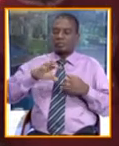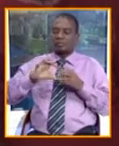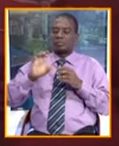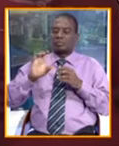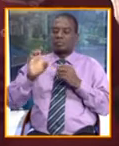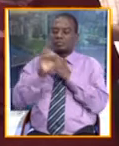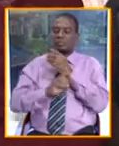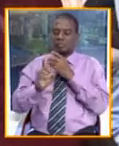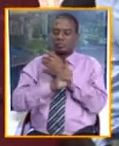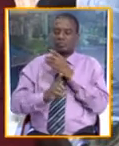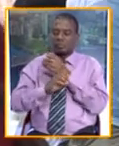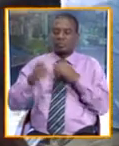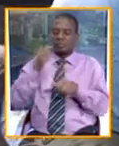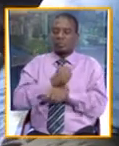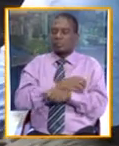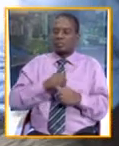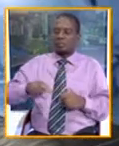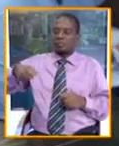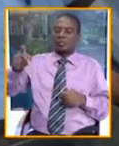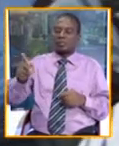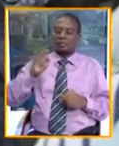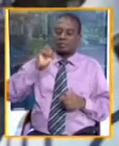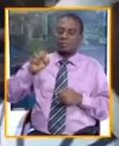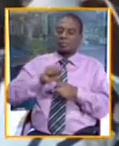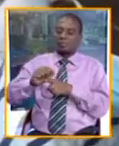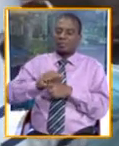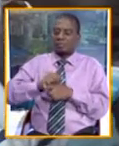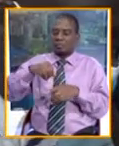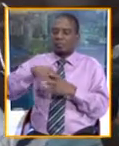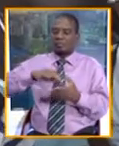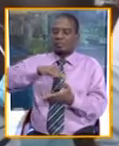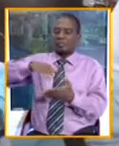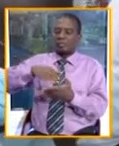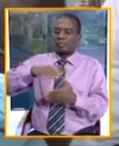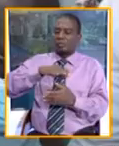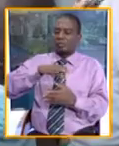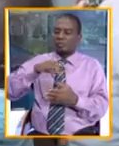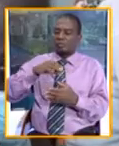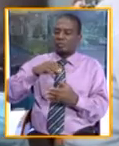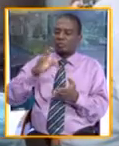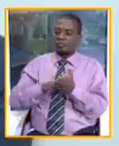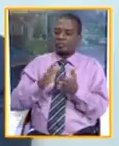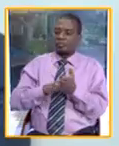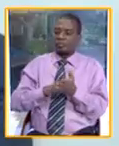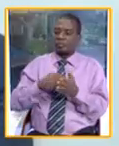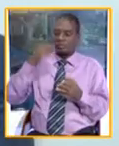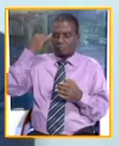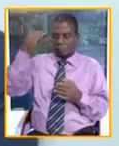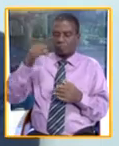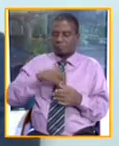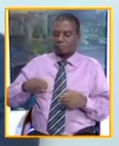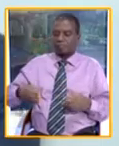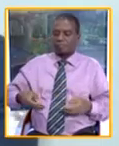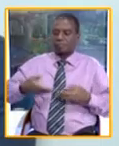Pedro. Elles seront formées dans un centre d'action civique qui a pu insérer dans le tissu socio-économique. L'idée, c'est de